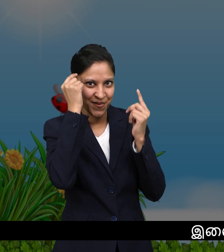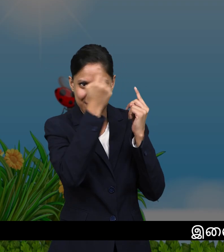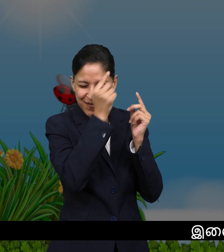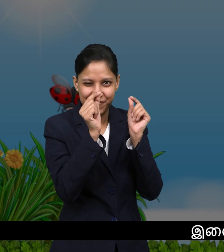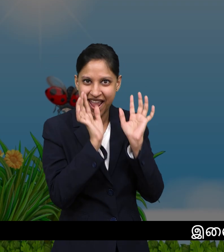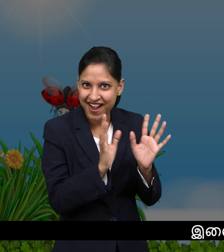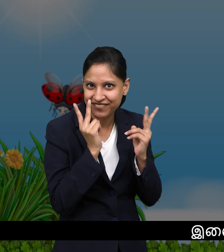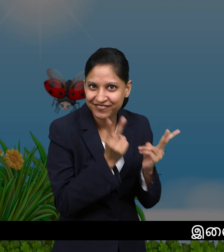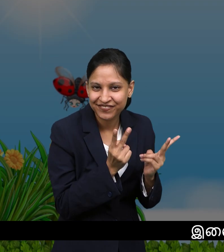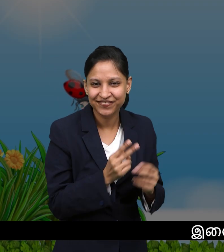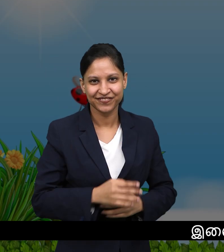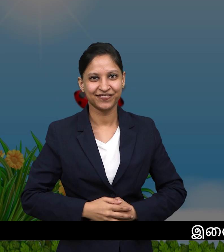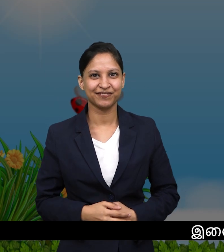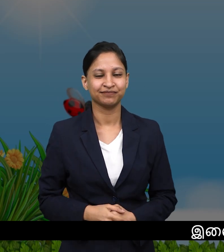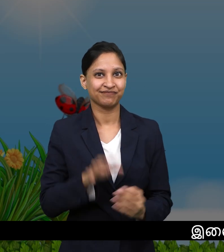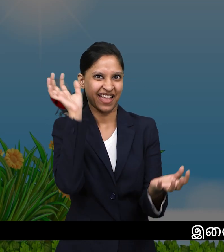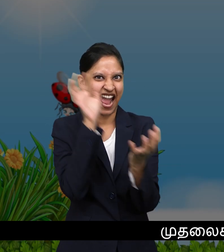இவை அதன் காதுகள்.